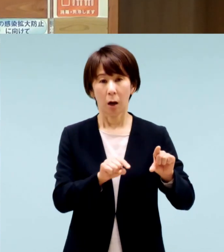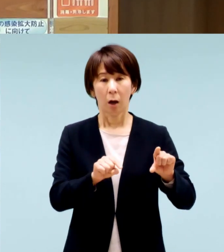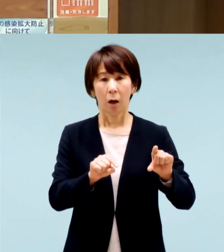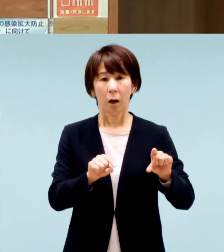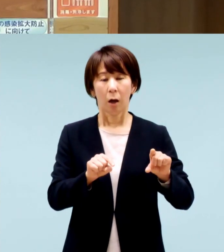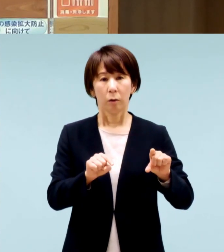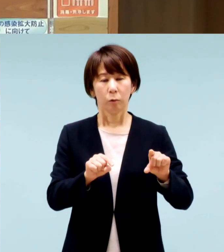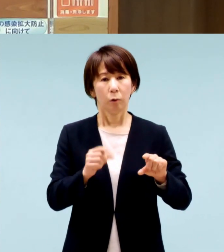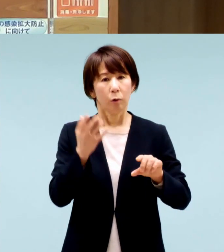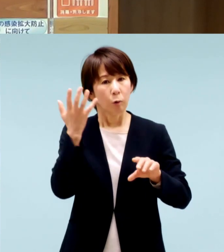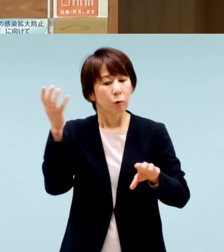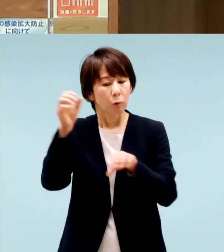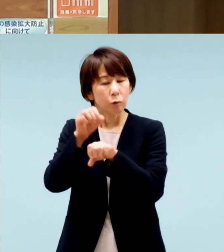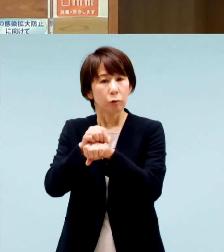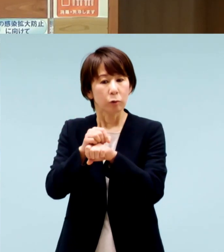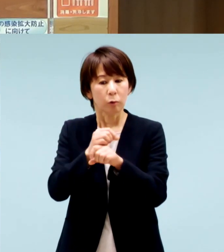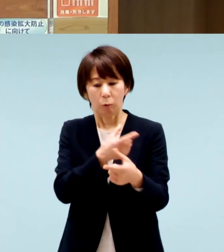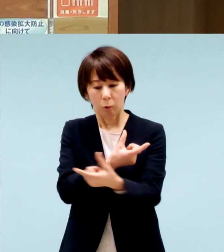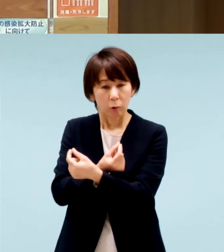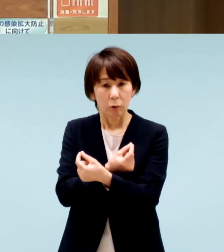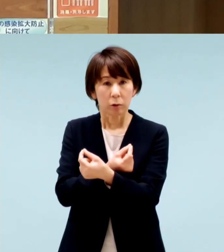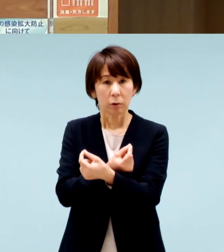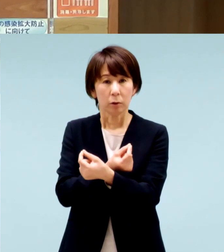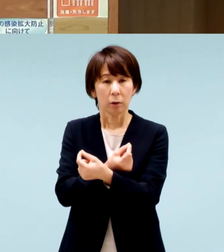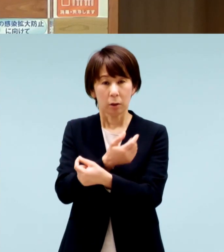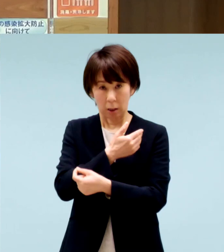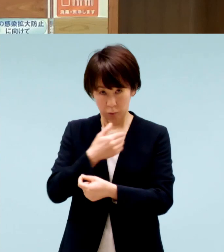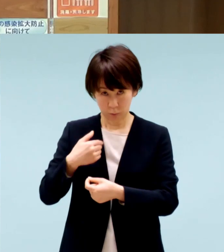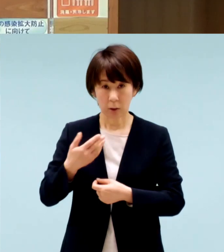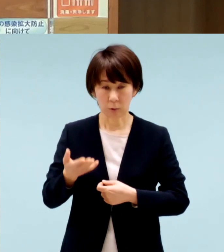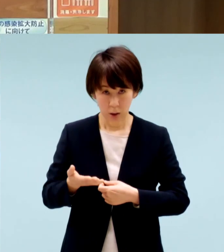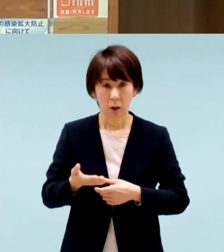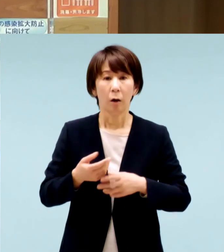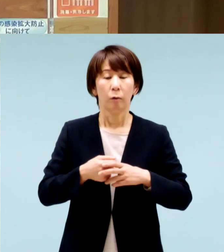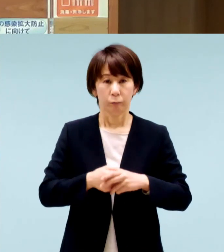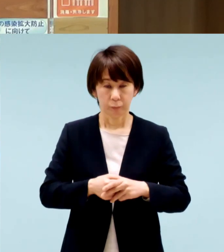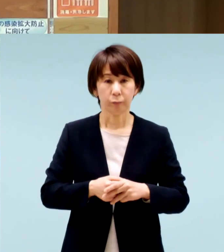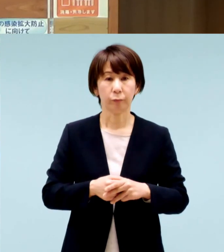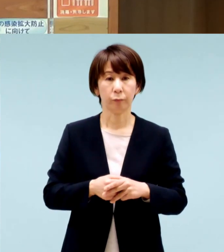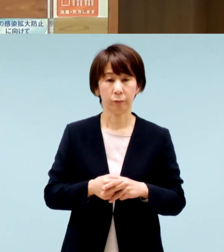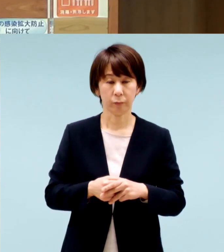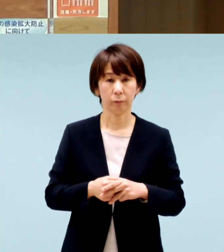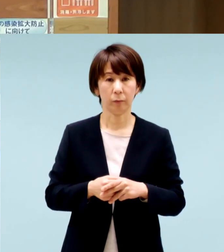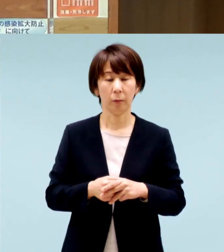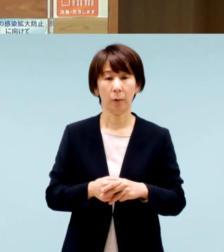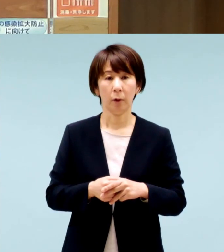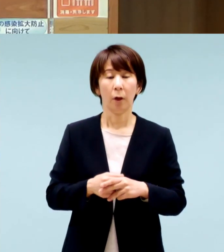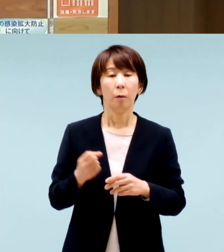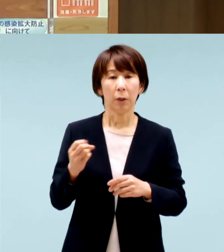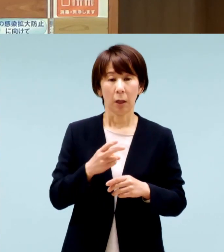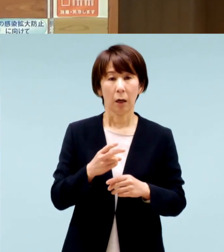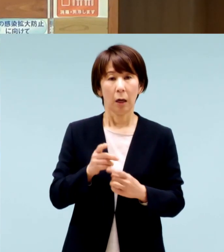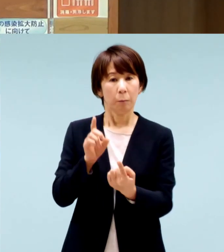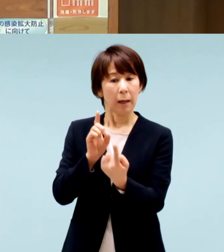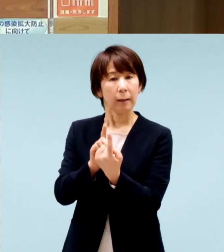やっていった時になかなか難しさ出てくるんじゃないかとか、あとはその先手先手でやっていくって考えると本当に 50% 到達っ